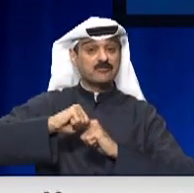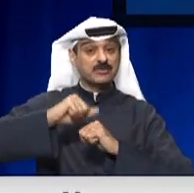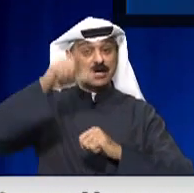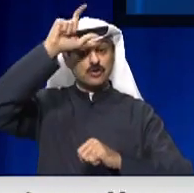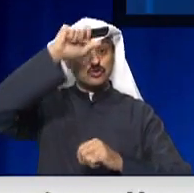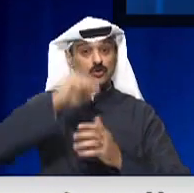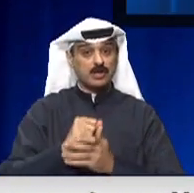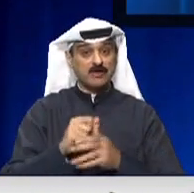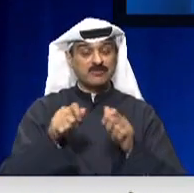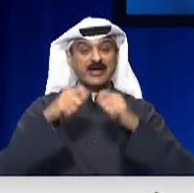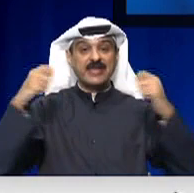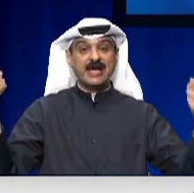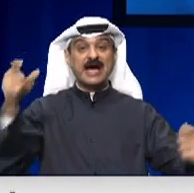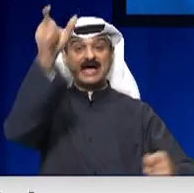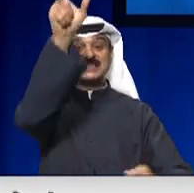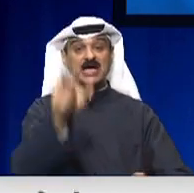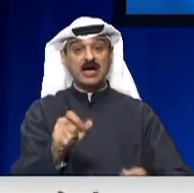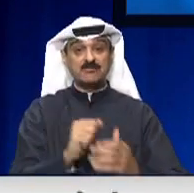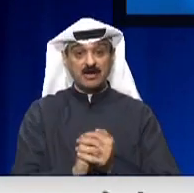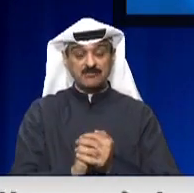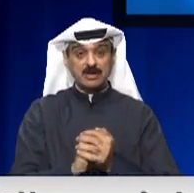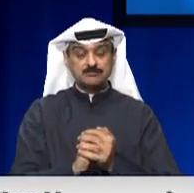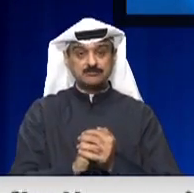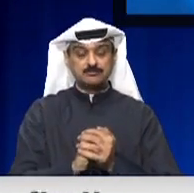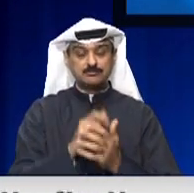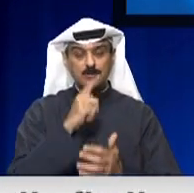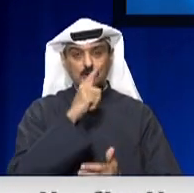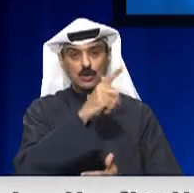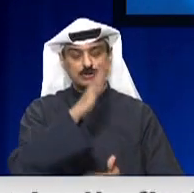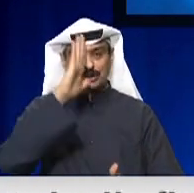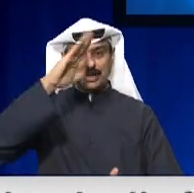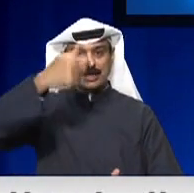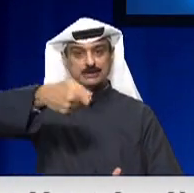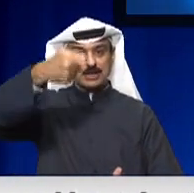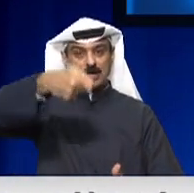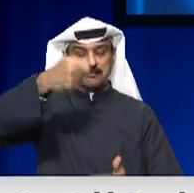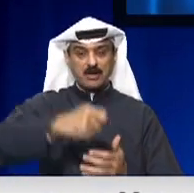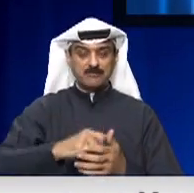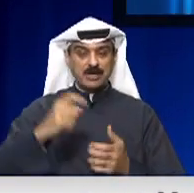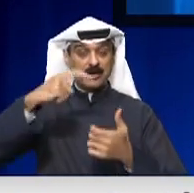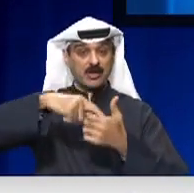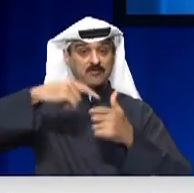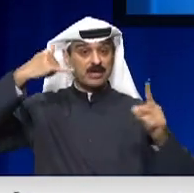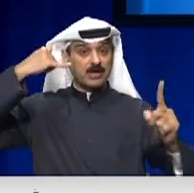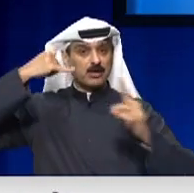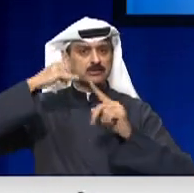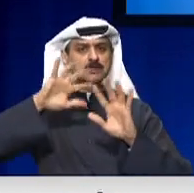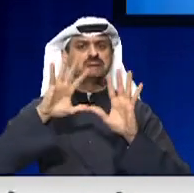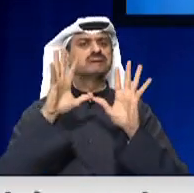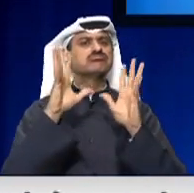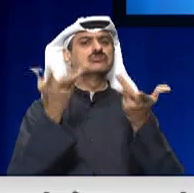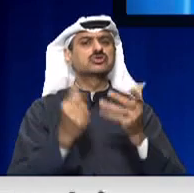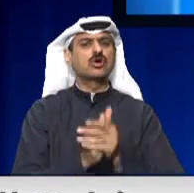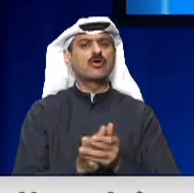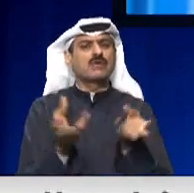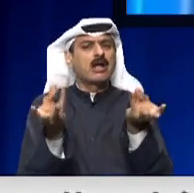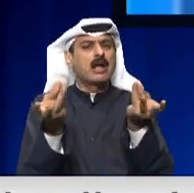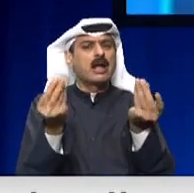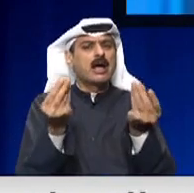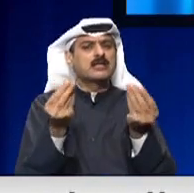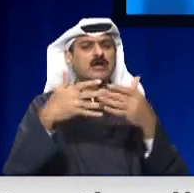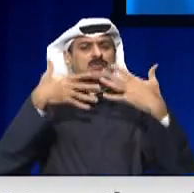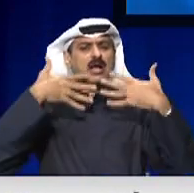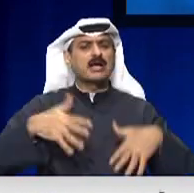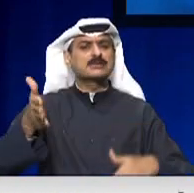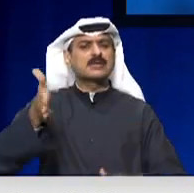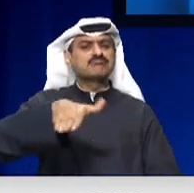الأستاذ رامي إدمير. أستاذ رامي، أهلا ومرحبا بك معنا. ضعنا في الصورة بشأن الحصيلة الرسمية للخسائر